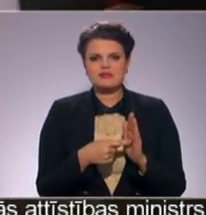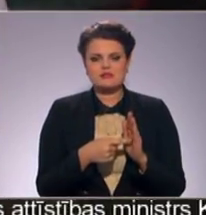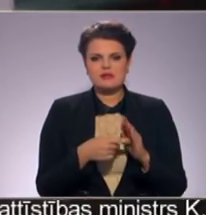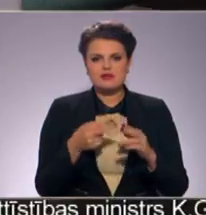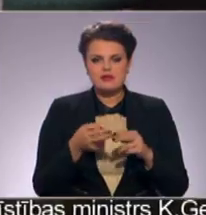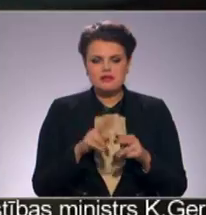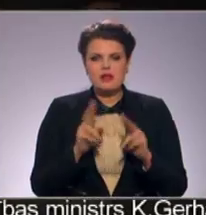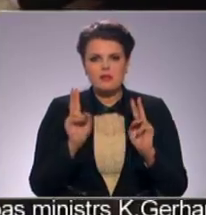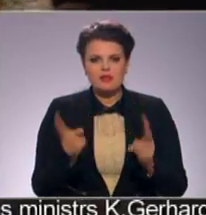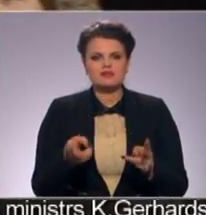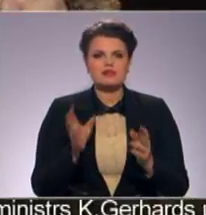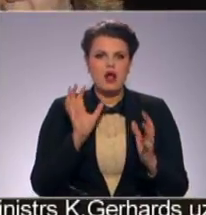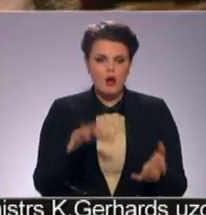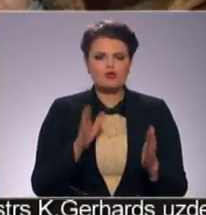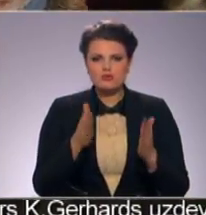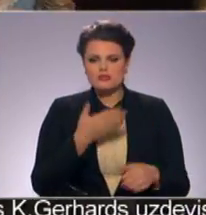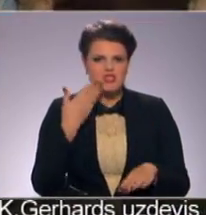Tāpēc, ka autobus būs.